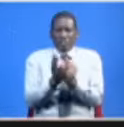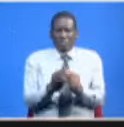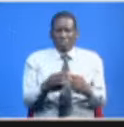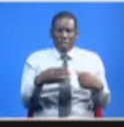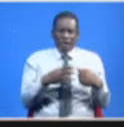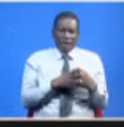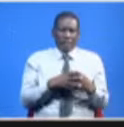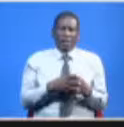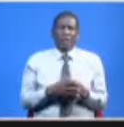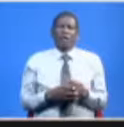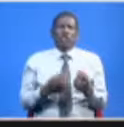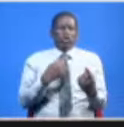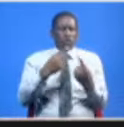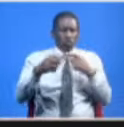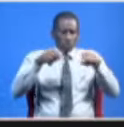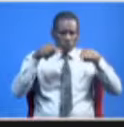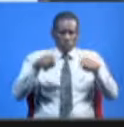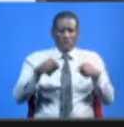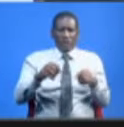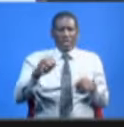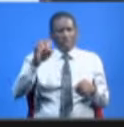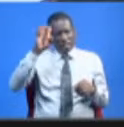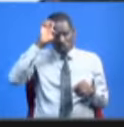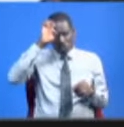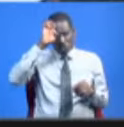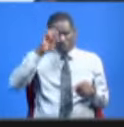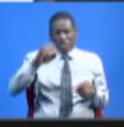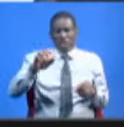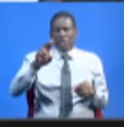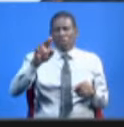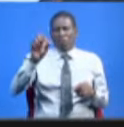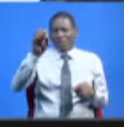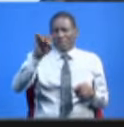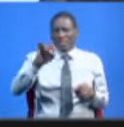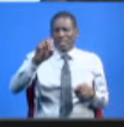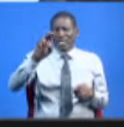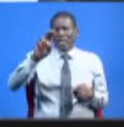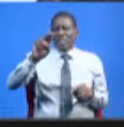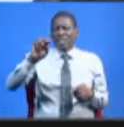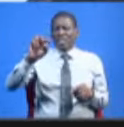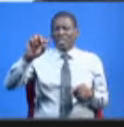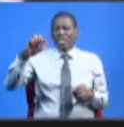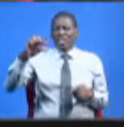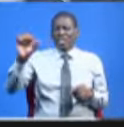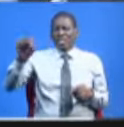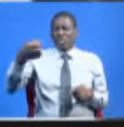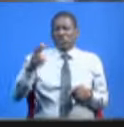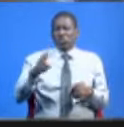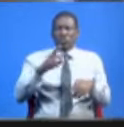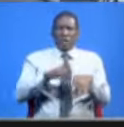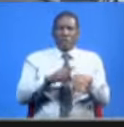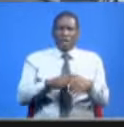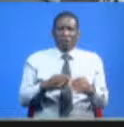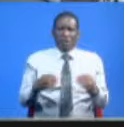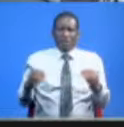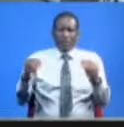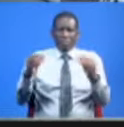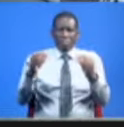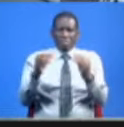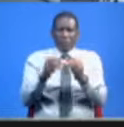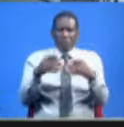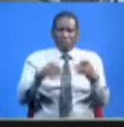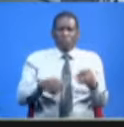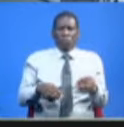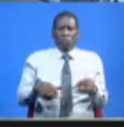9. Akizungumza hii leo jijini Eldoret, kaunti ya Wasengeshu, alipokutana na washikadau wa soka katika eneo la kaskazini mwa bonde la